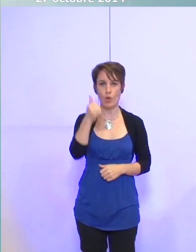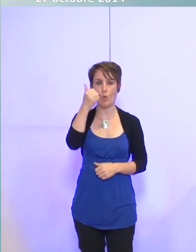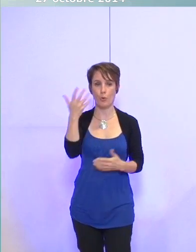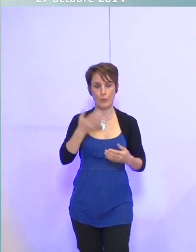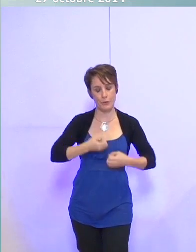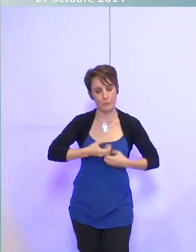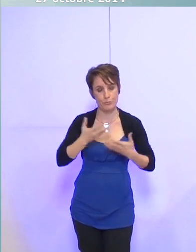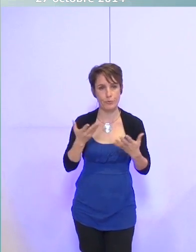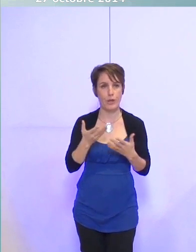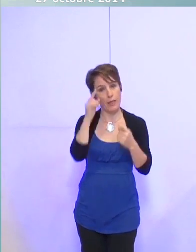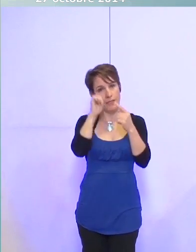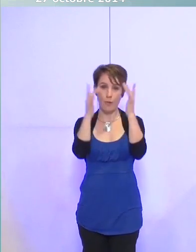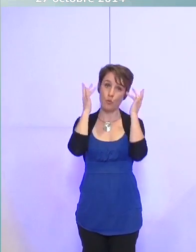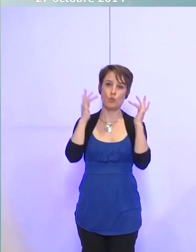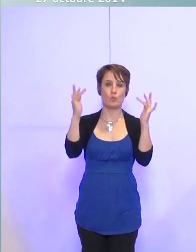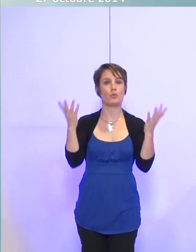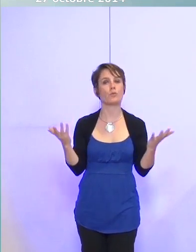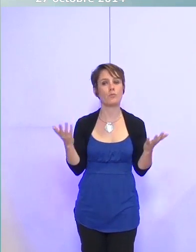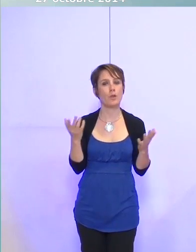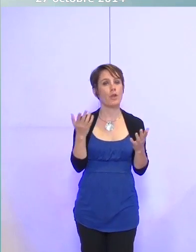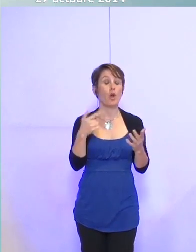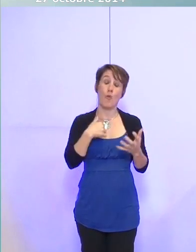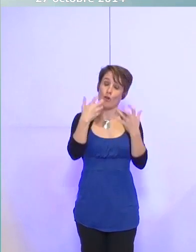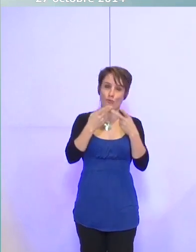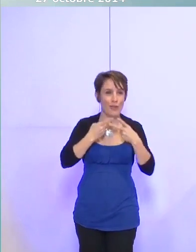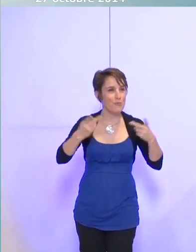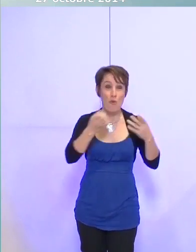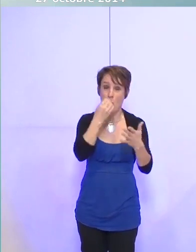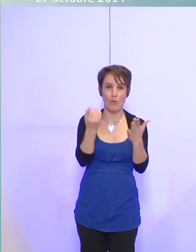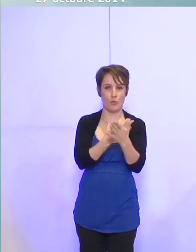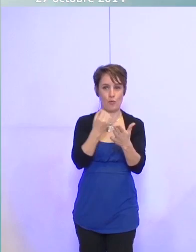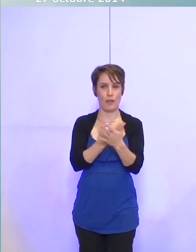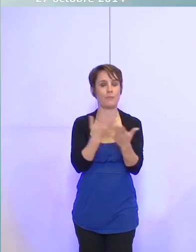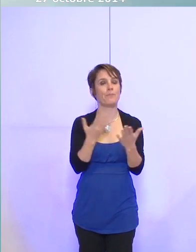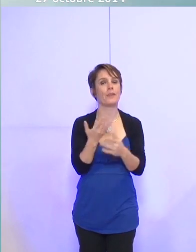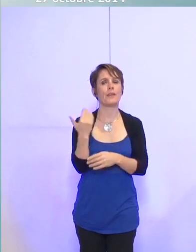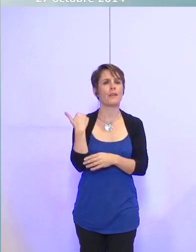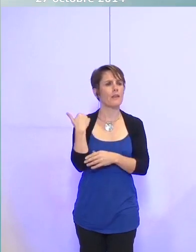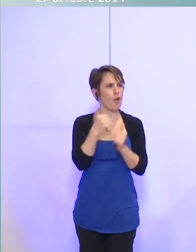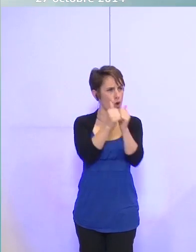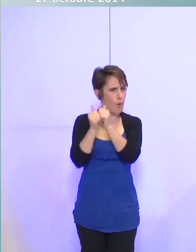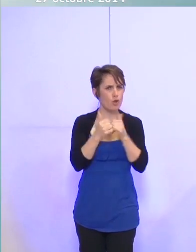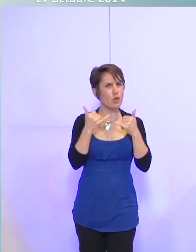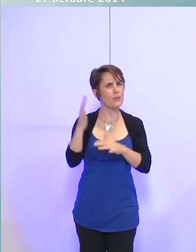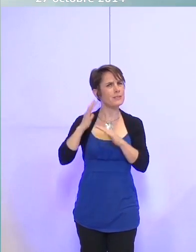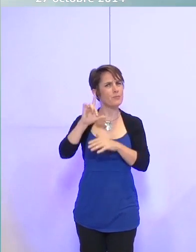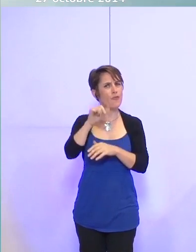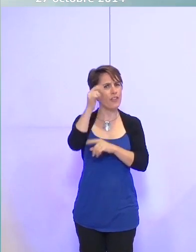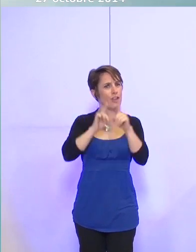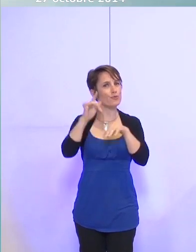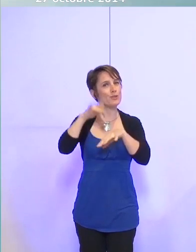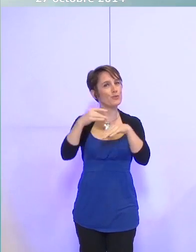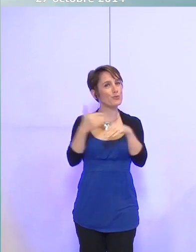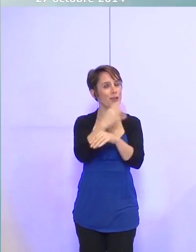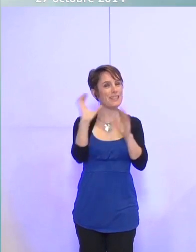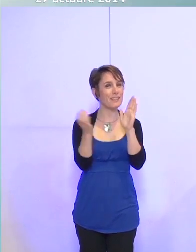pour rester sur la culture, vous annoncez une bonne nouvelle. Suite à la délibération prise ensemble ici le 21 juillet, qui